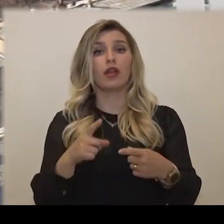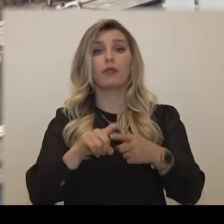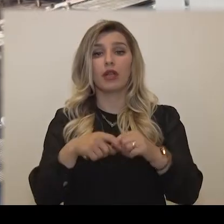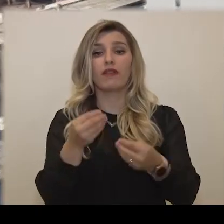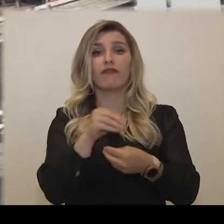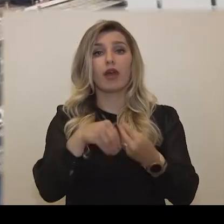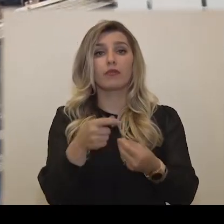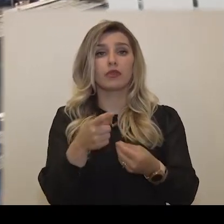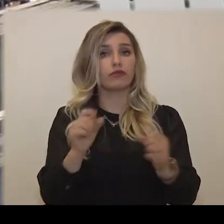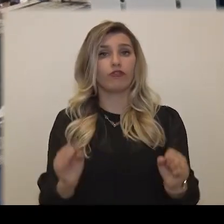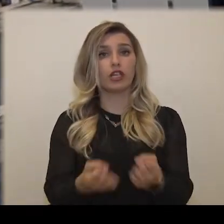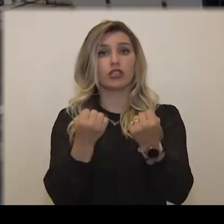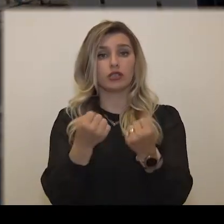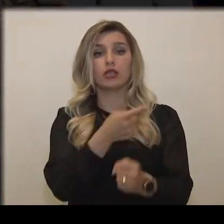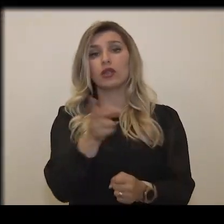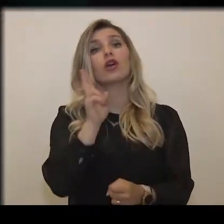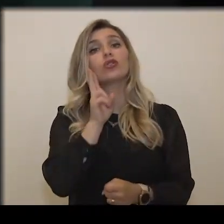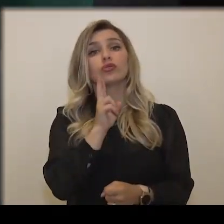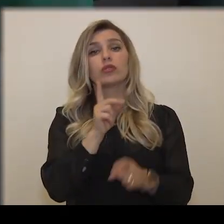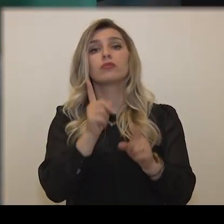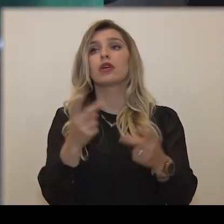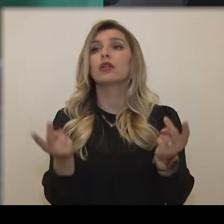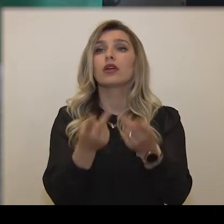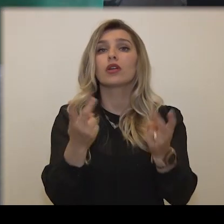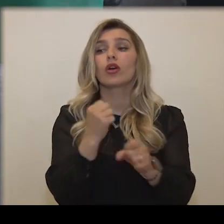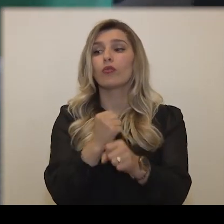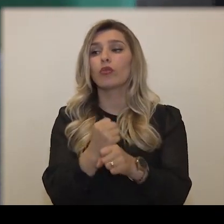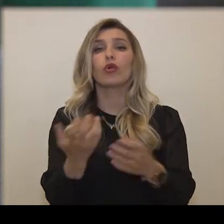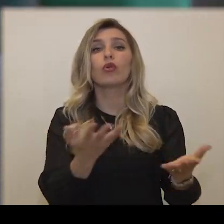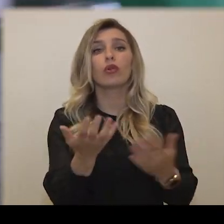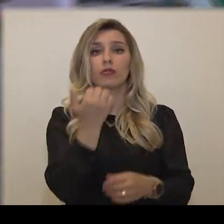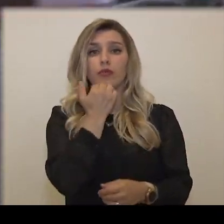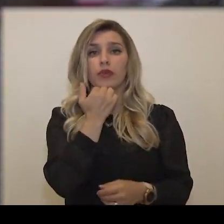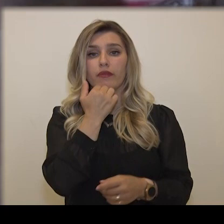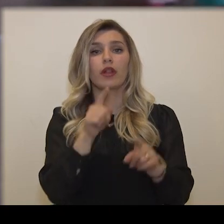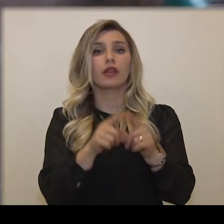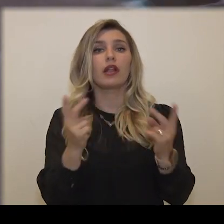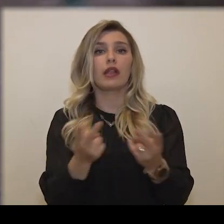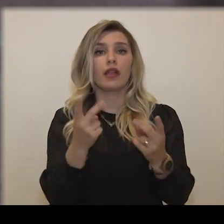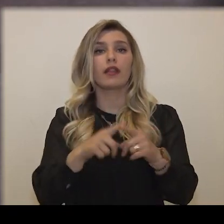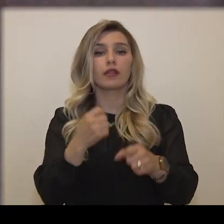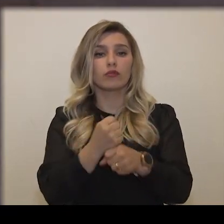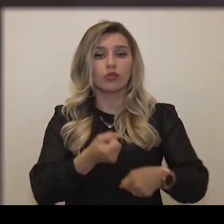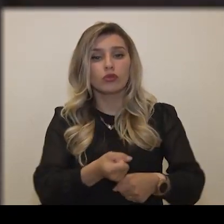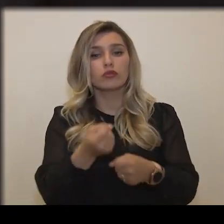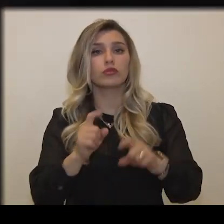materiale. Kështu, të shurdhërit detyrohen të kërkojnë punë vetëm në sektorin ku kërkohet punë